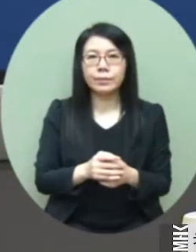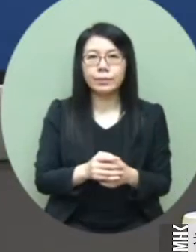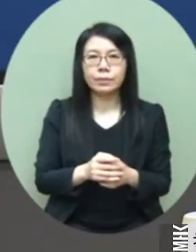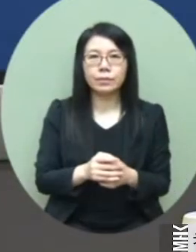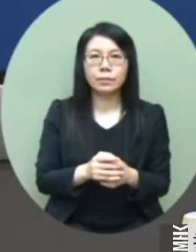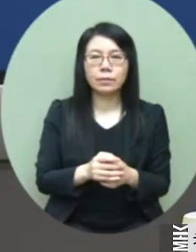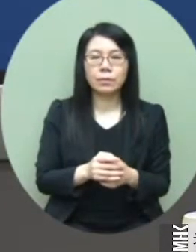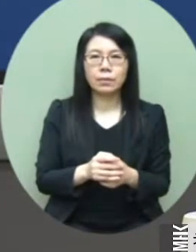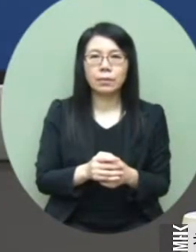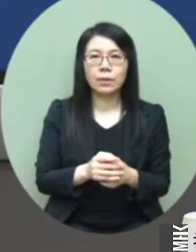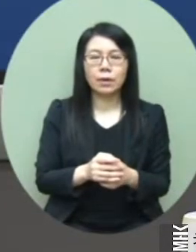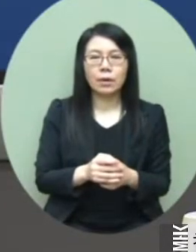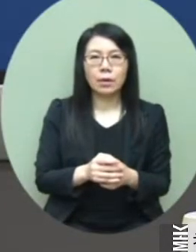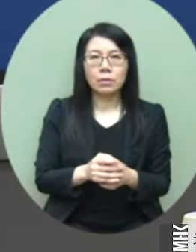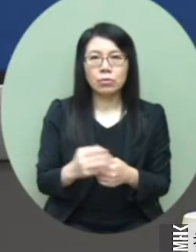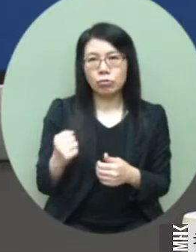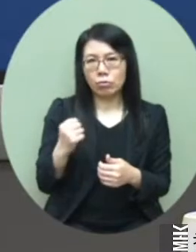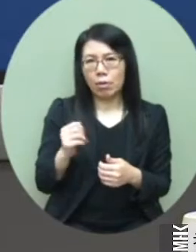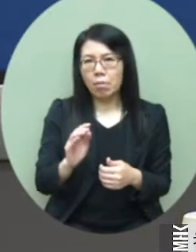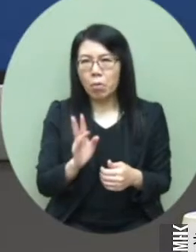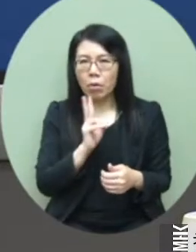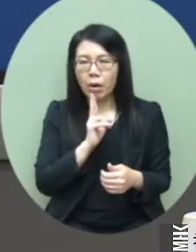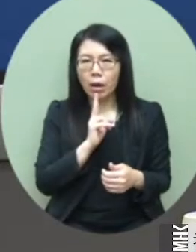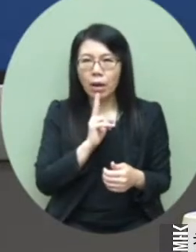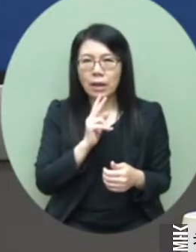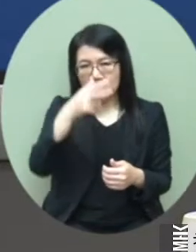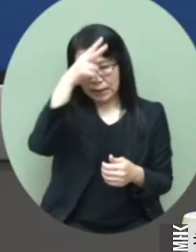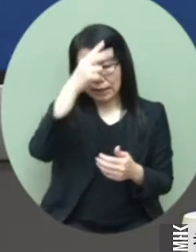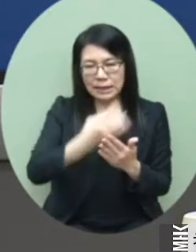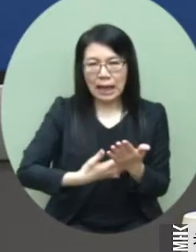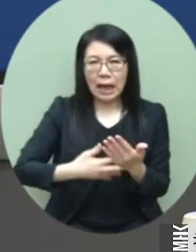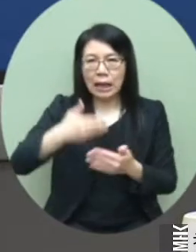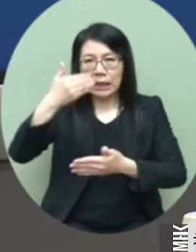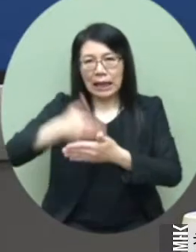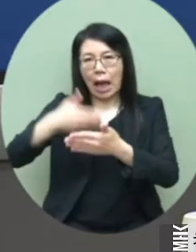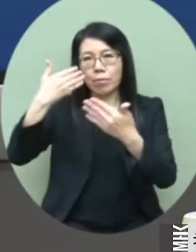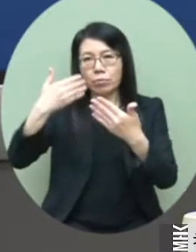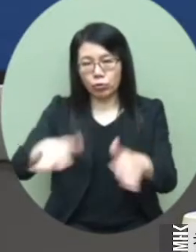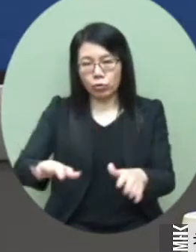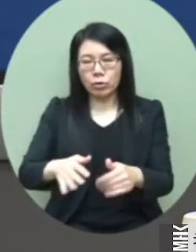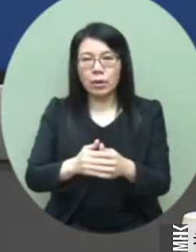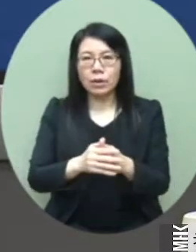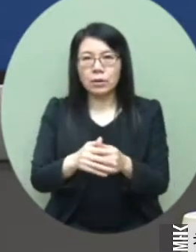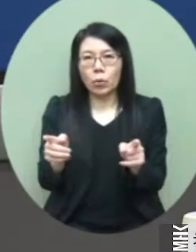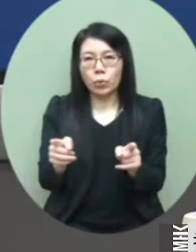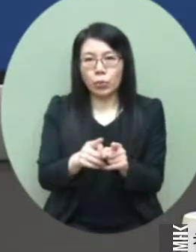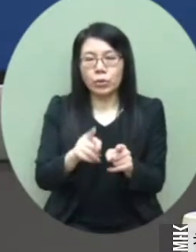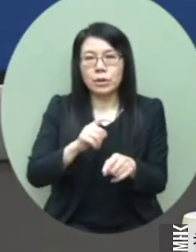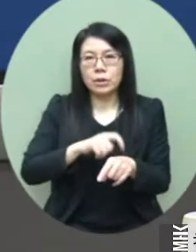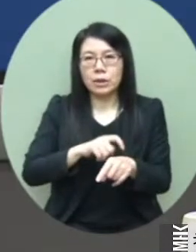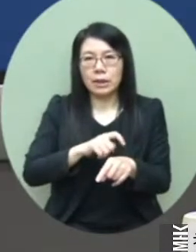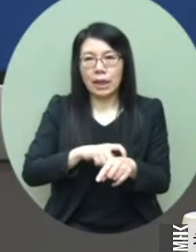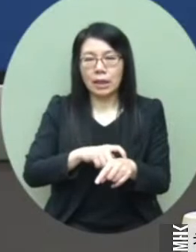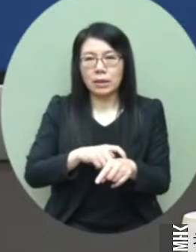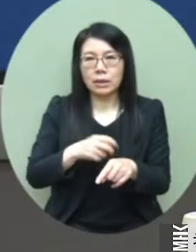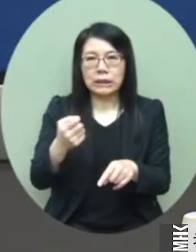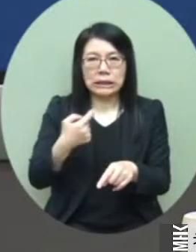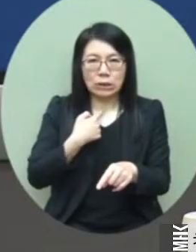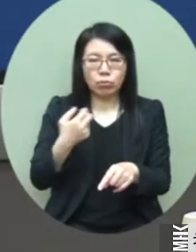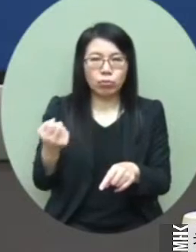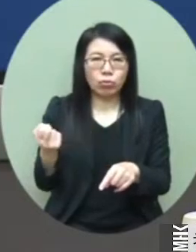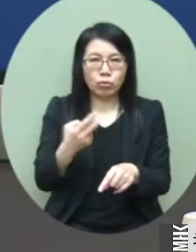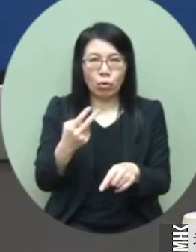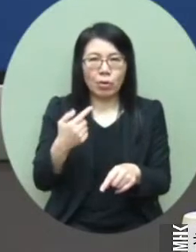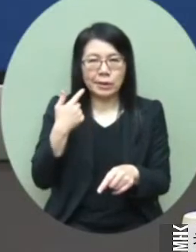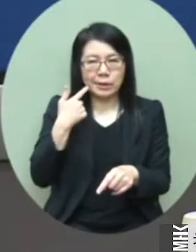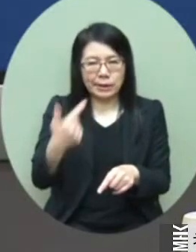唔好令到我哋嘅放寬嘅政策咧，再係喺一段好短嘅時間咧係需要大幅度